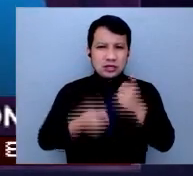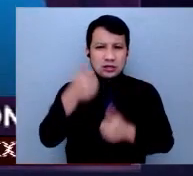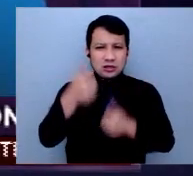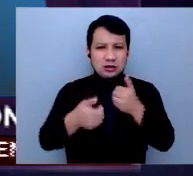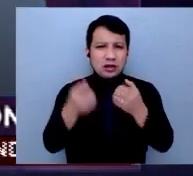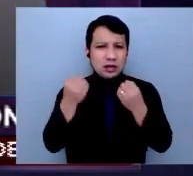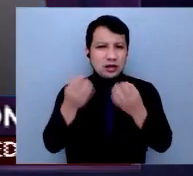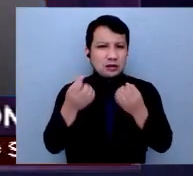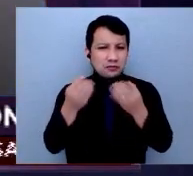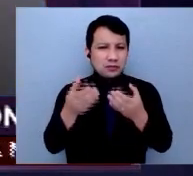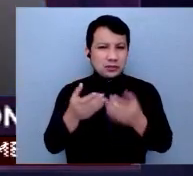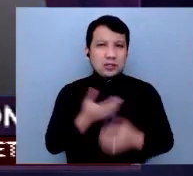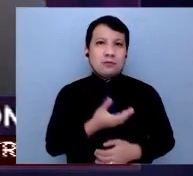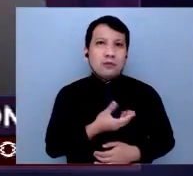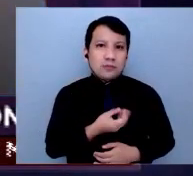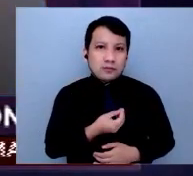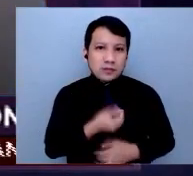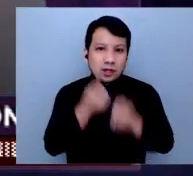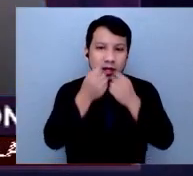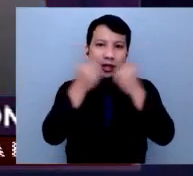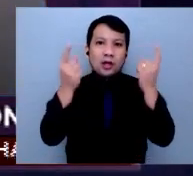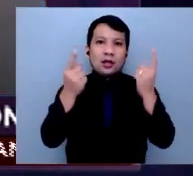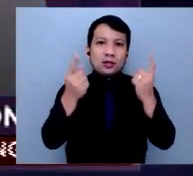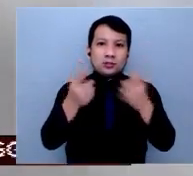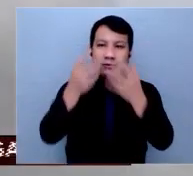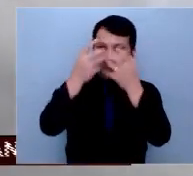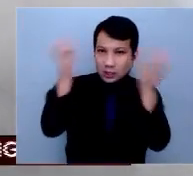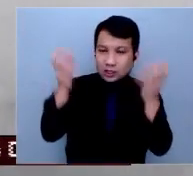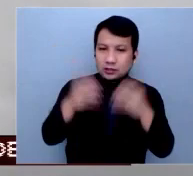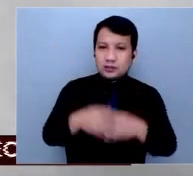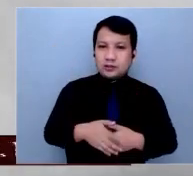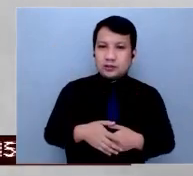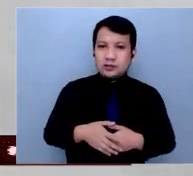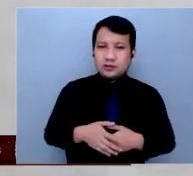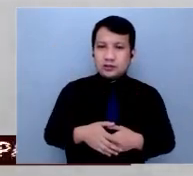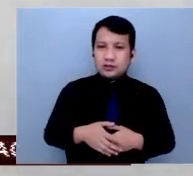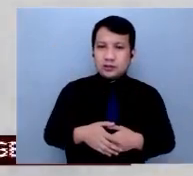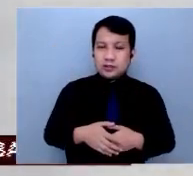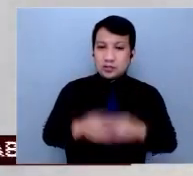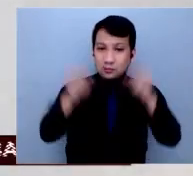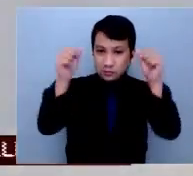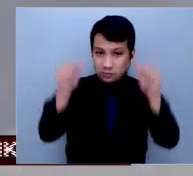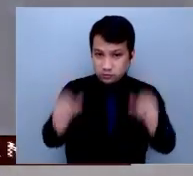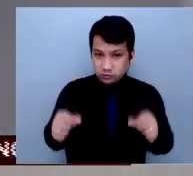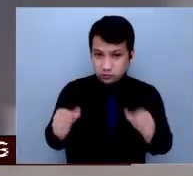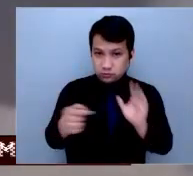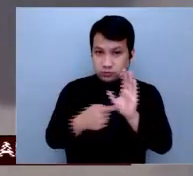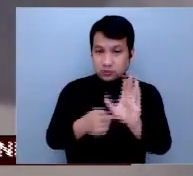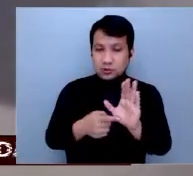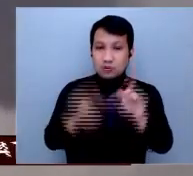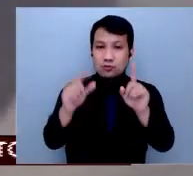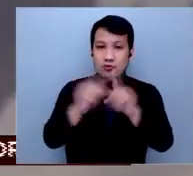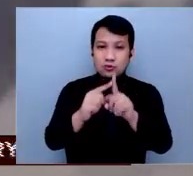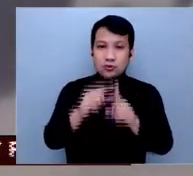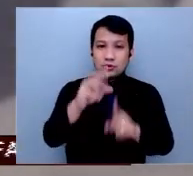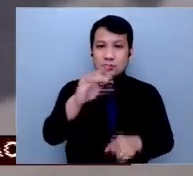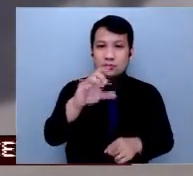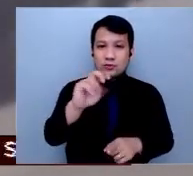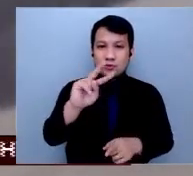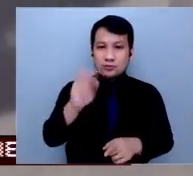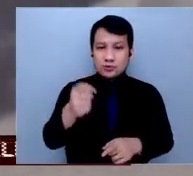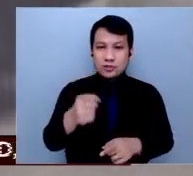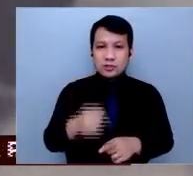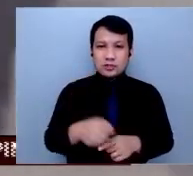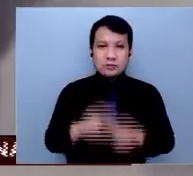ng natakot, nagulat at nagalit. Sa mga online posts dito, lumitaw ang mga salitang Omicron